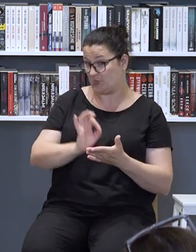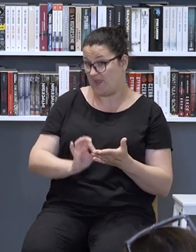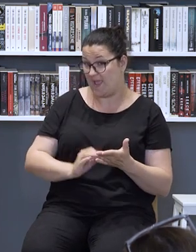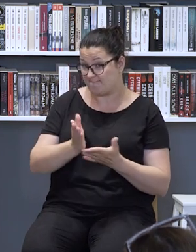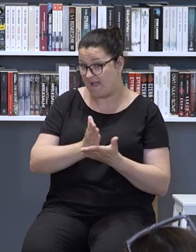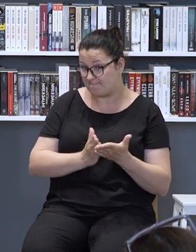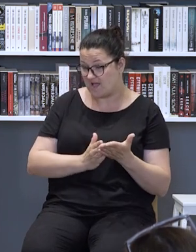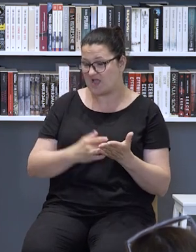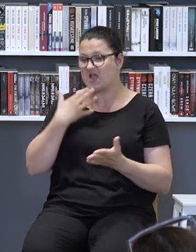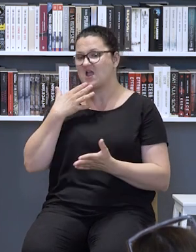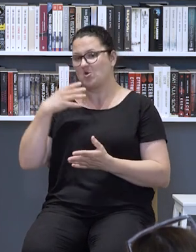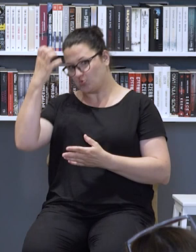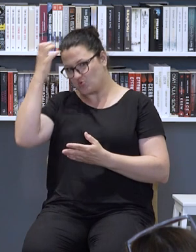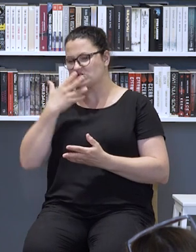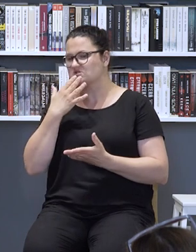której pożądał.